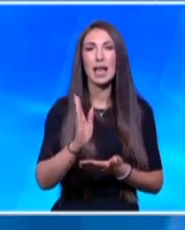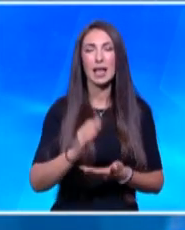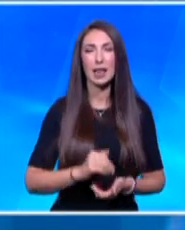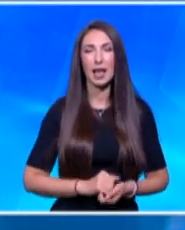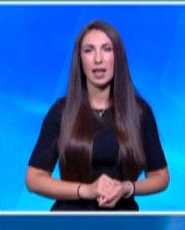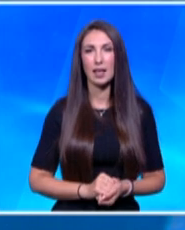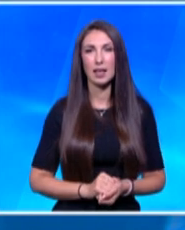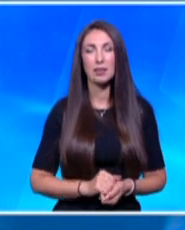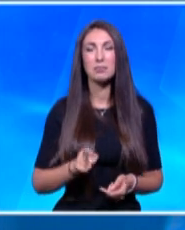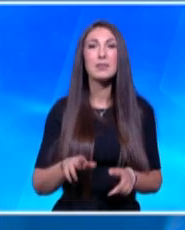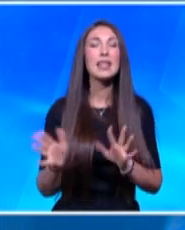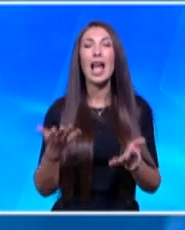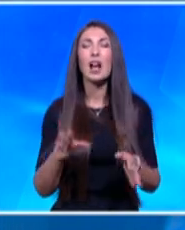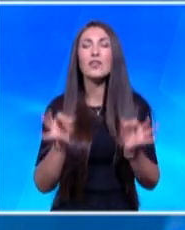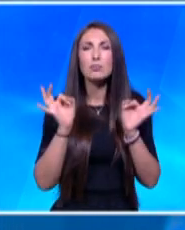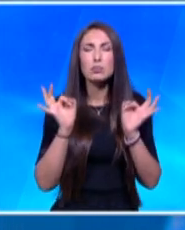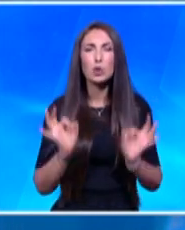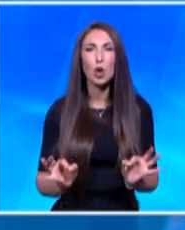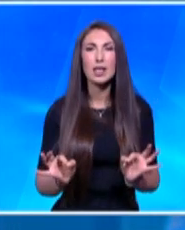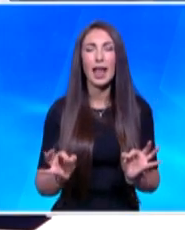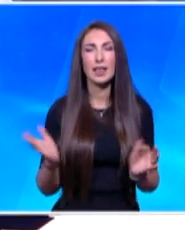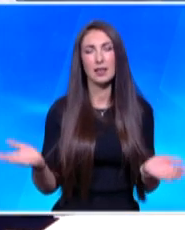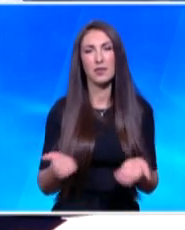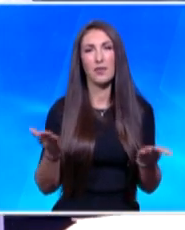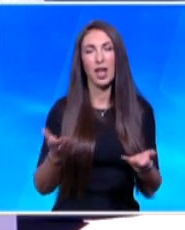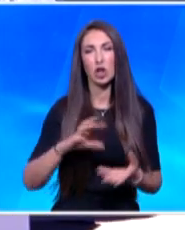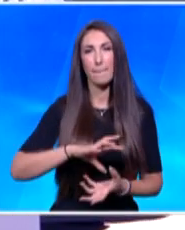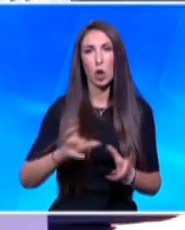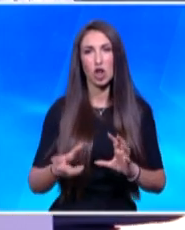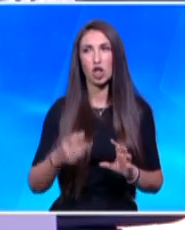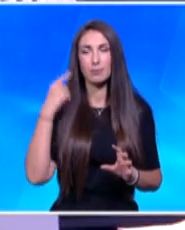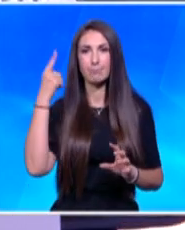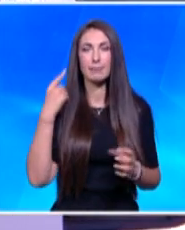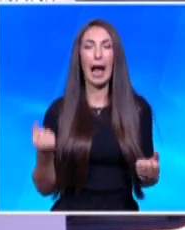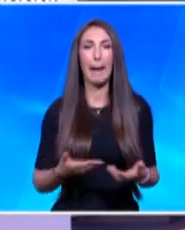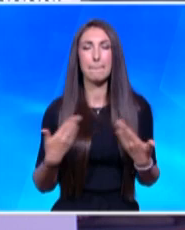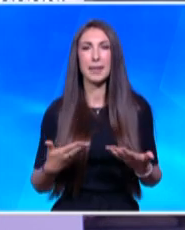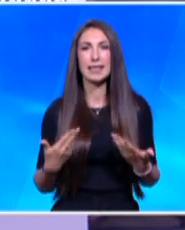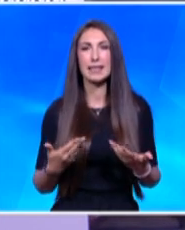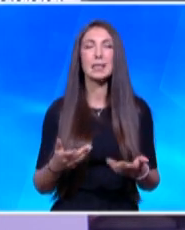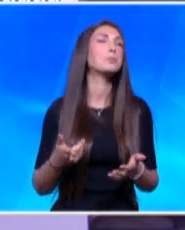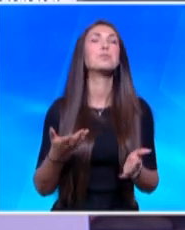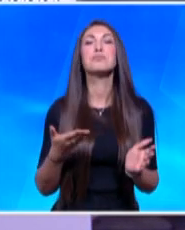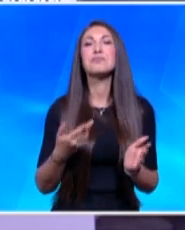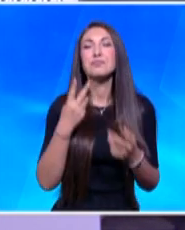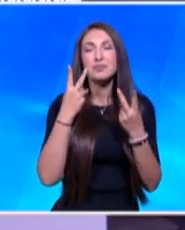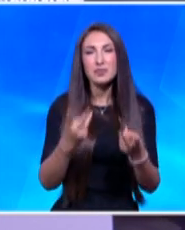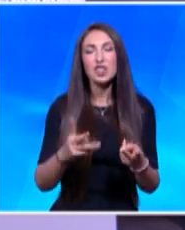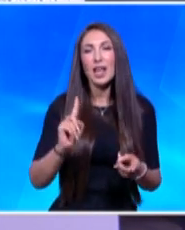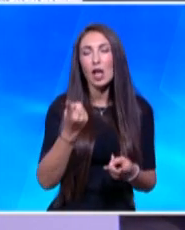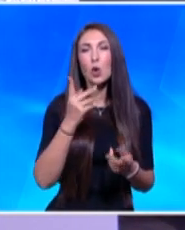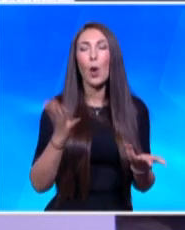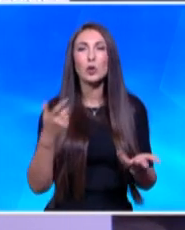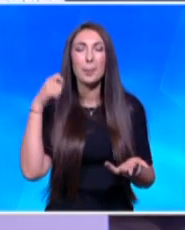да тръгне към някакви конкретни вече политически амбиции. Защото, вижте, едно е когато